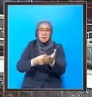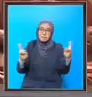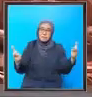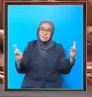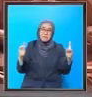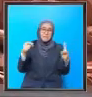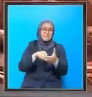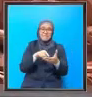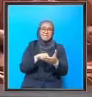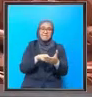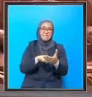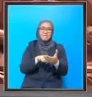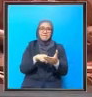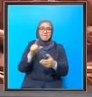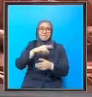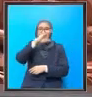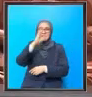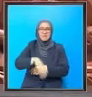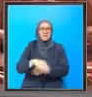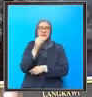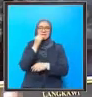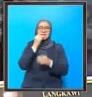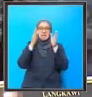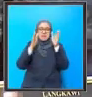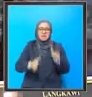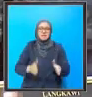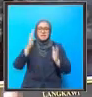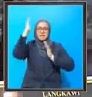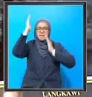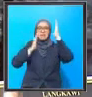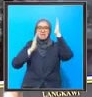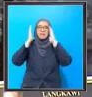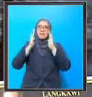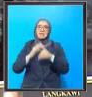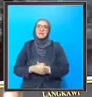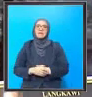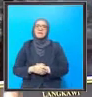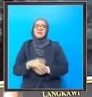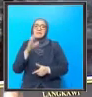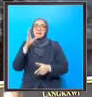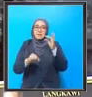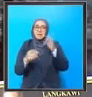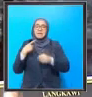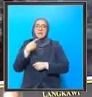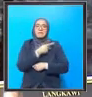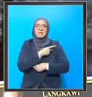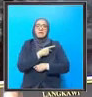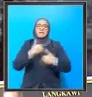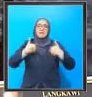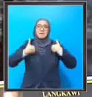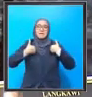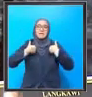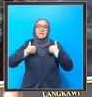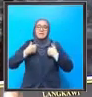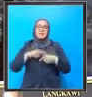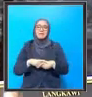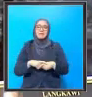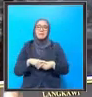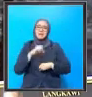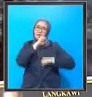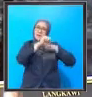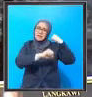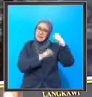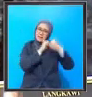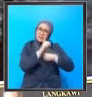tidak pernah digunakan oleh kita Hai jadi kalau kita mempunyai isi Kak yang semacam ini maka